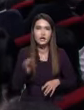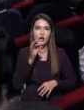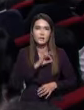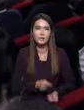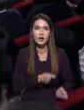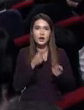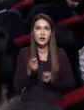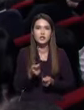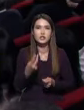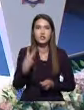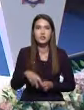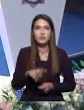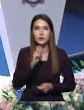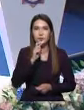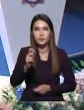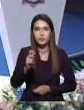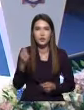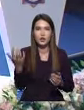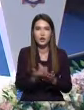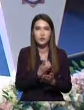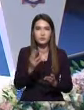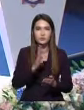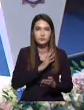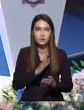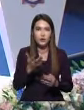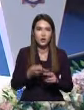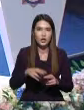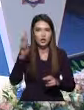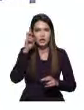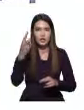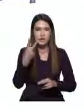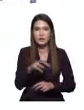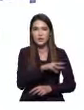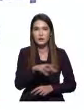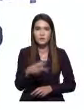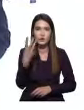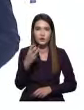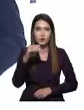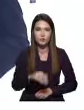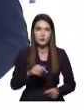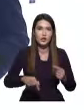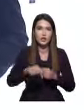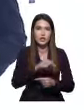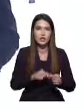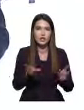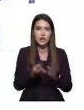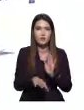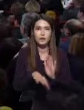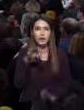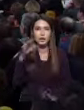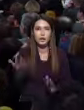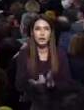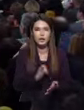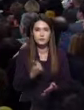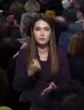кәсіпкерлер 20 номинация бойынша жеңімпаз атанды. Оза шапқандар еліміздегі 2 миллион 300 мың бизнес өкілдері арасынан таңдалып алынған.